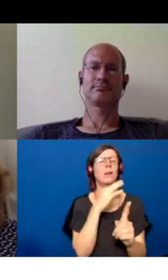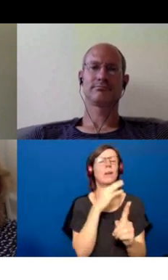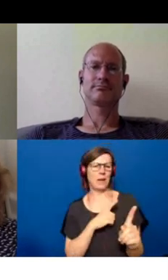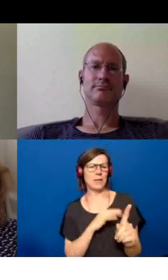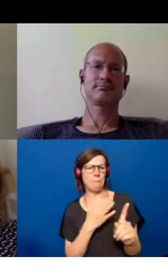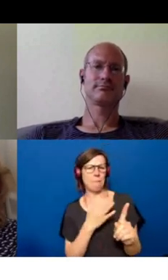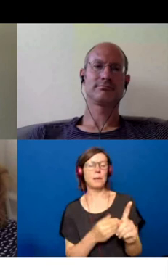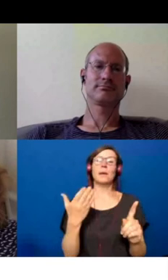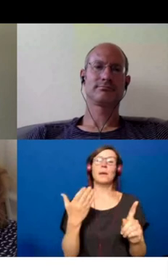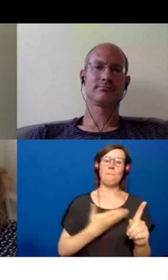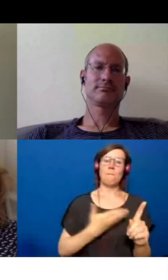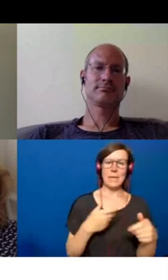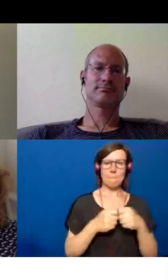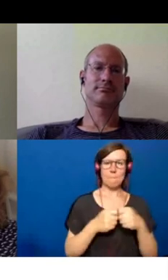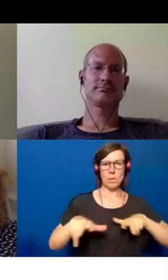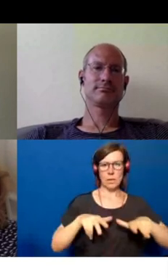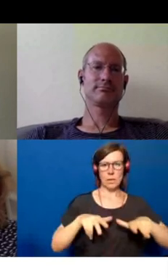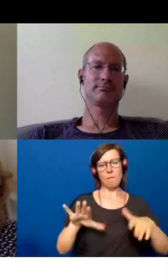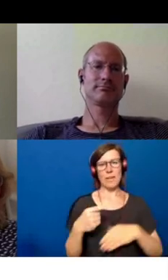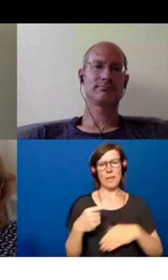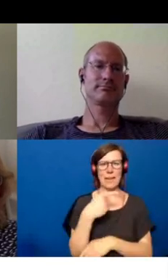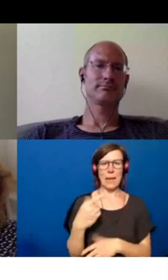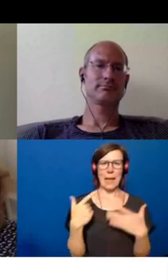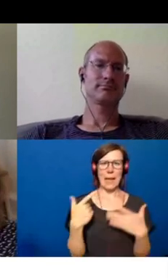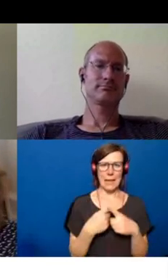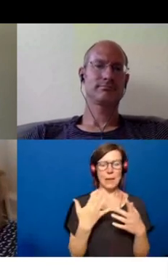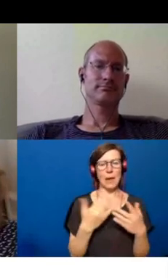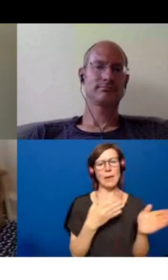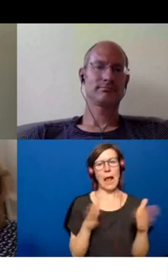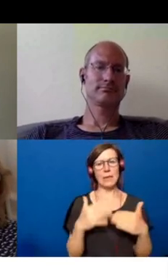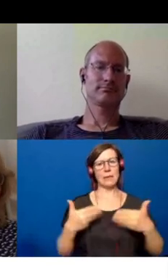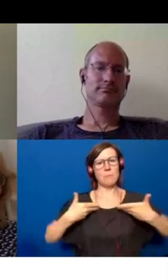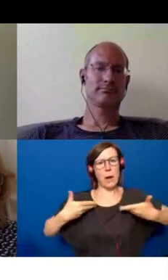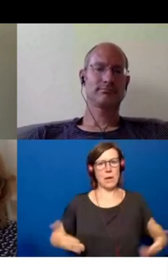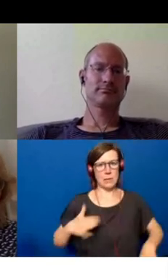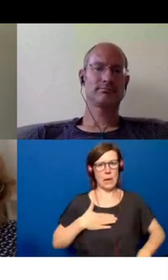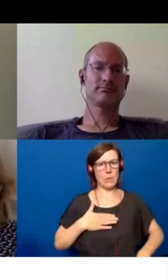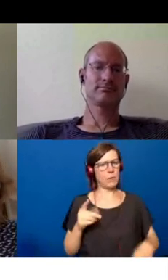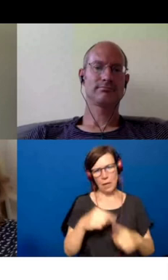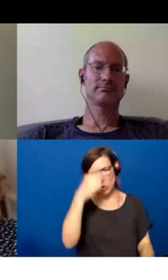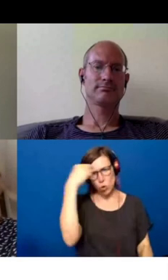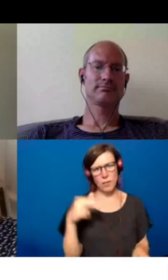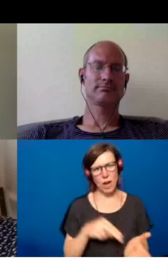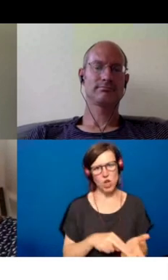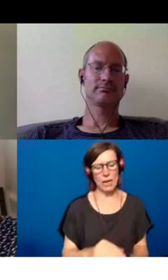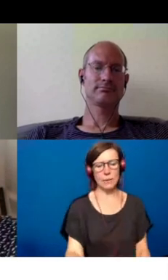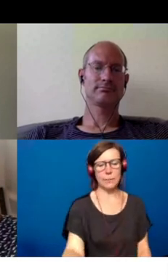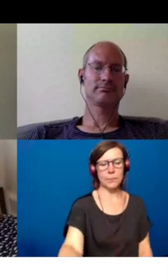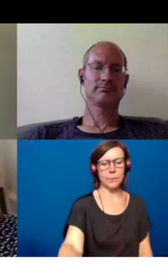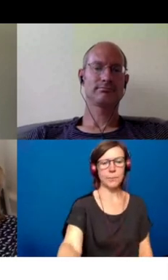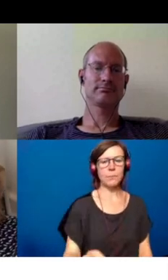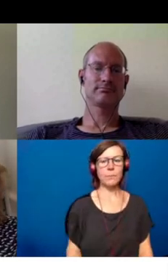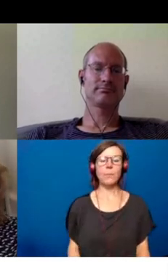Bundesregierung vermutlich mit Gaia-X direkt eine Alternative parat haben, damit sie nicht allzu doof dasteht. So schafft sie